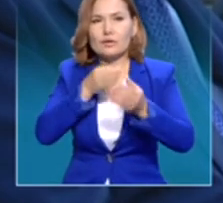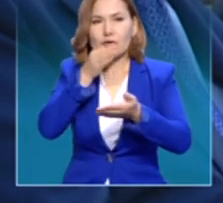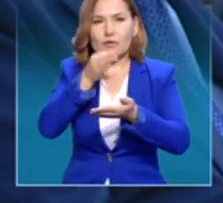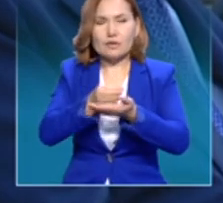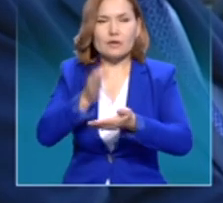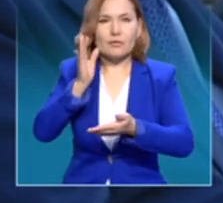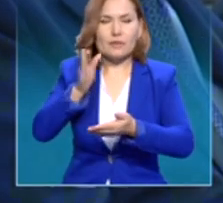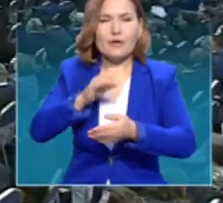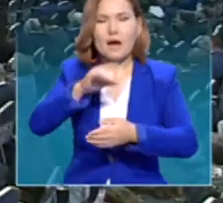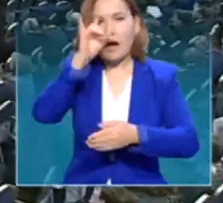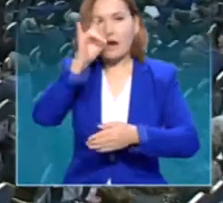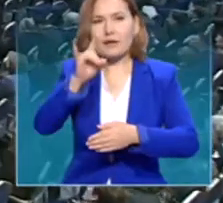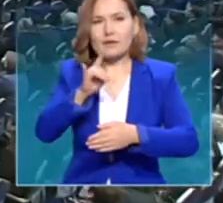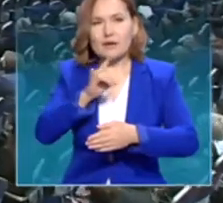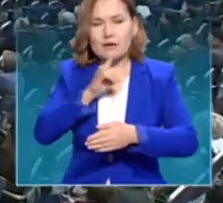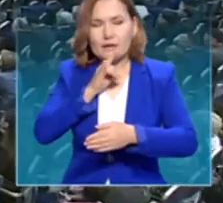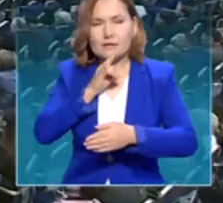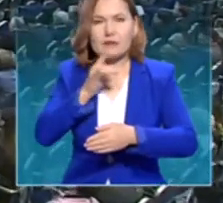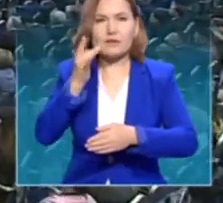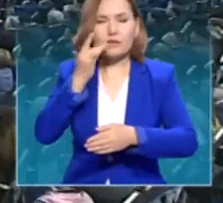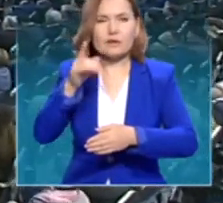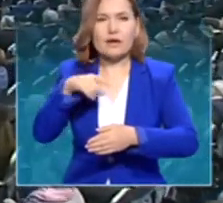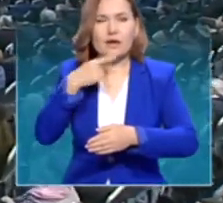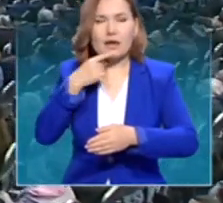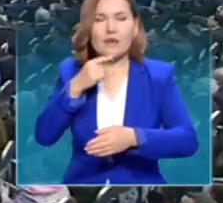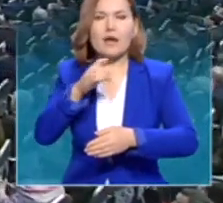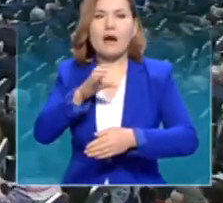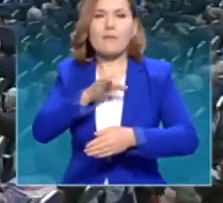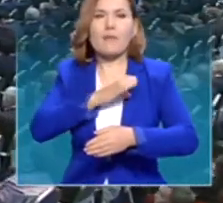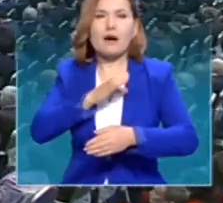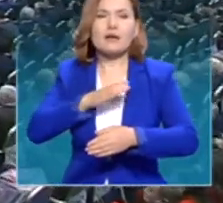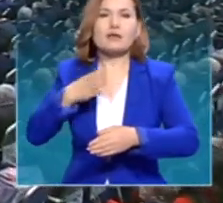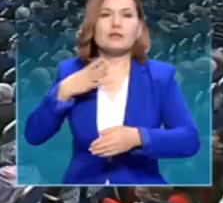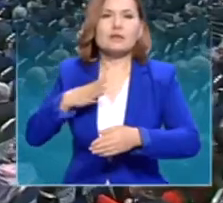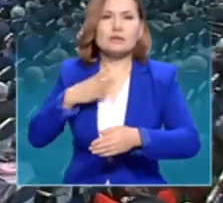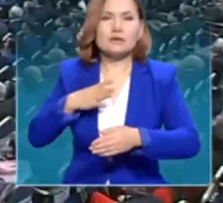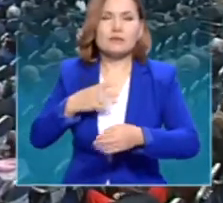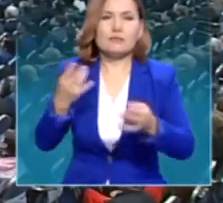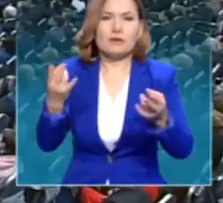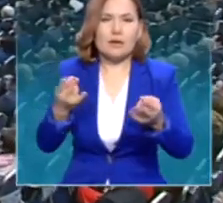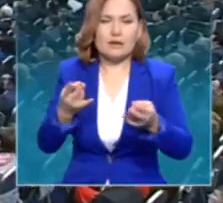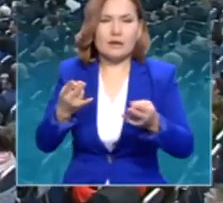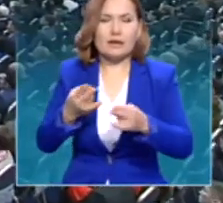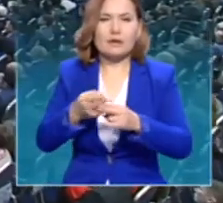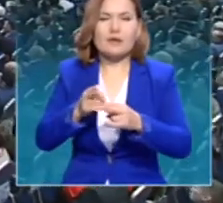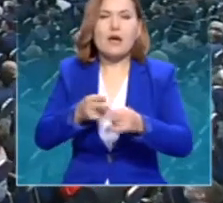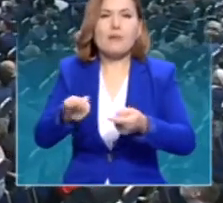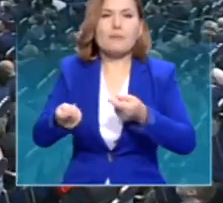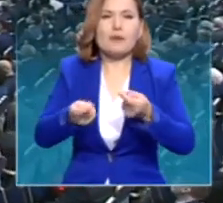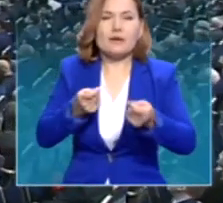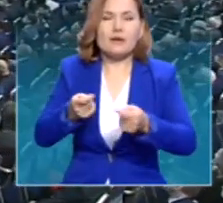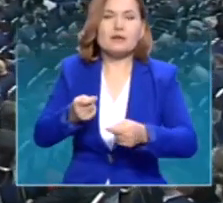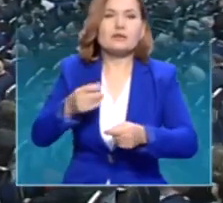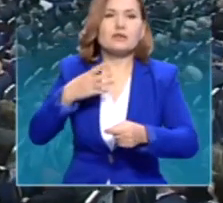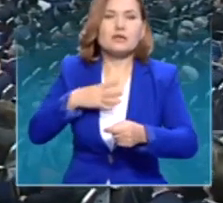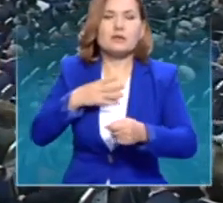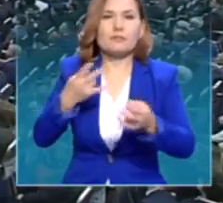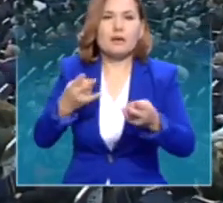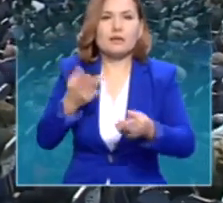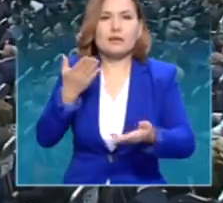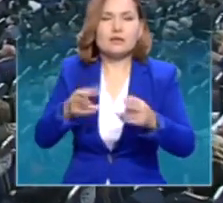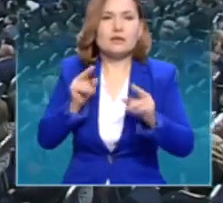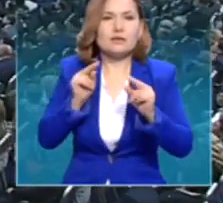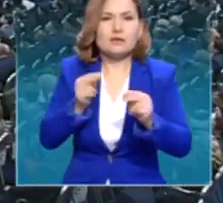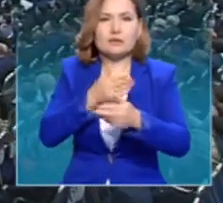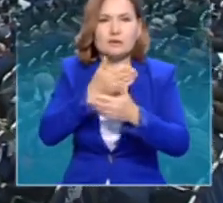Қазақта байлық не керек, адалдан жимасаң, билік не керек, әділдік құрмасаң деген сөз